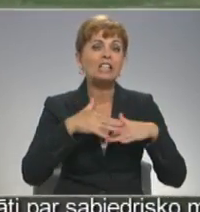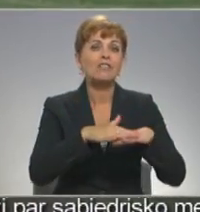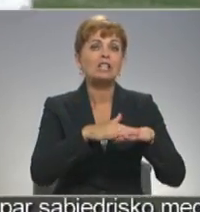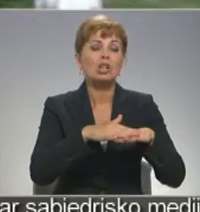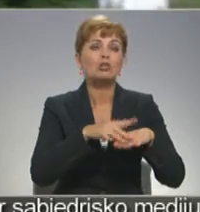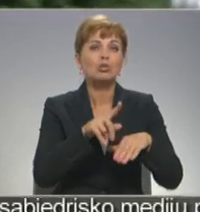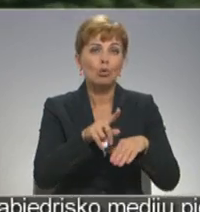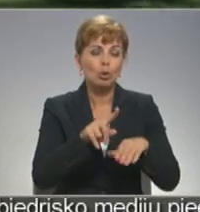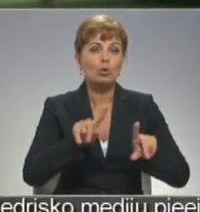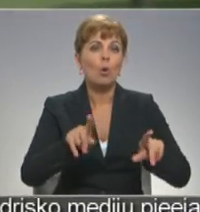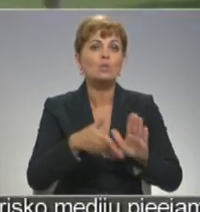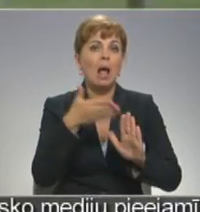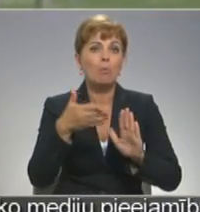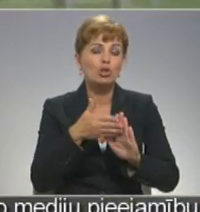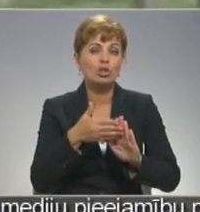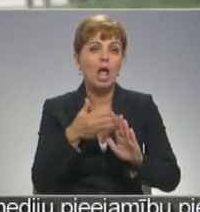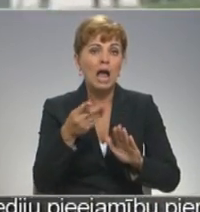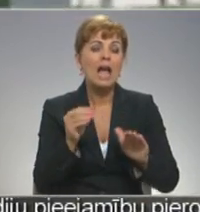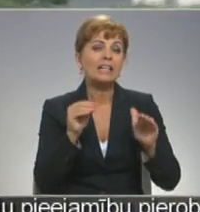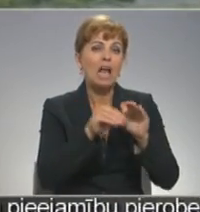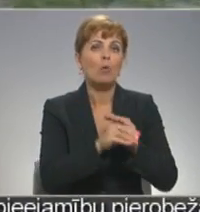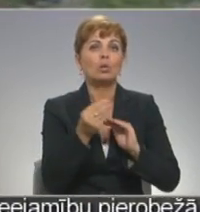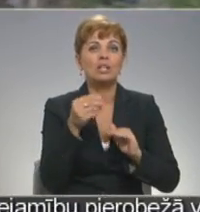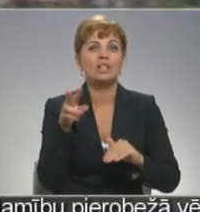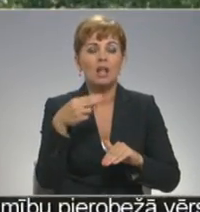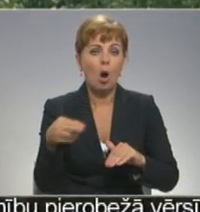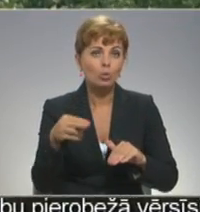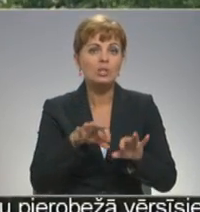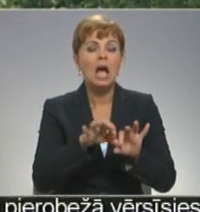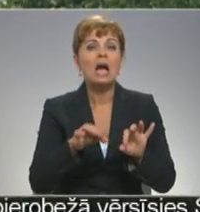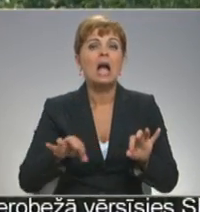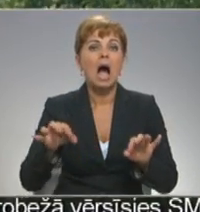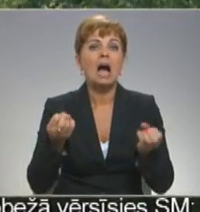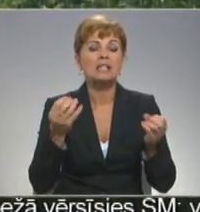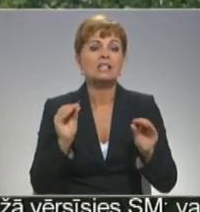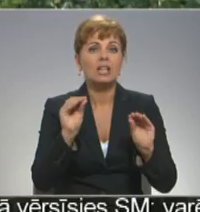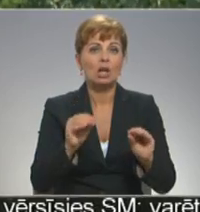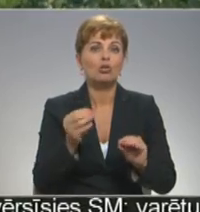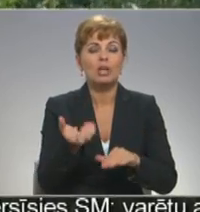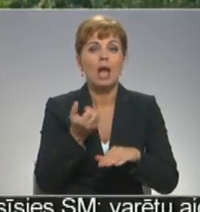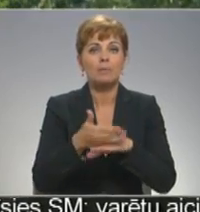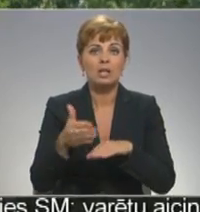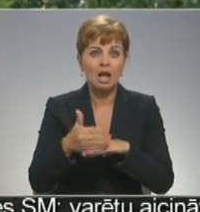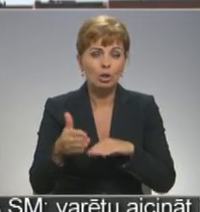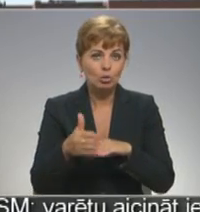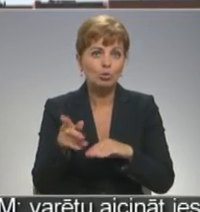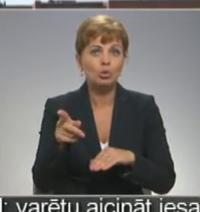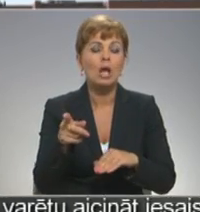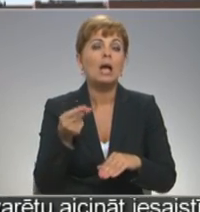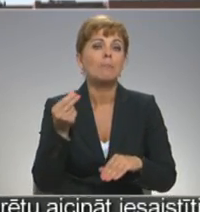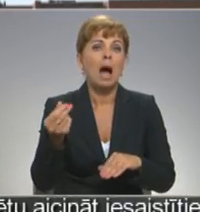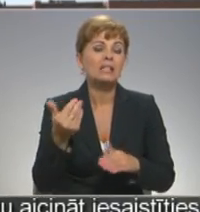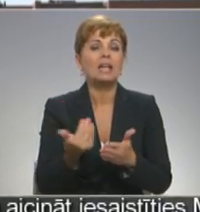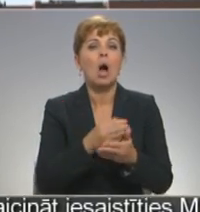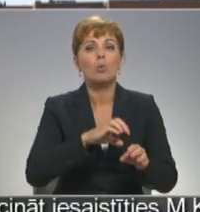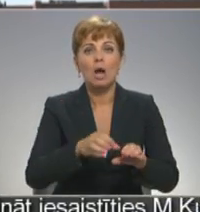grūsts neviens 1000 eiro. Gāzes apkuras sistēmas ierīkošanai tika ņemts kredīts. Gadā izmaksāja 12 tūkstošus. Jaunai